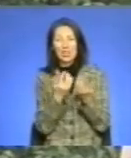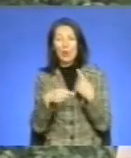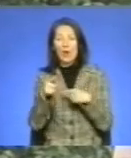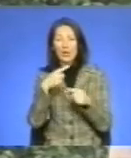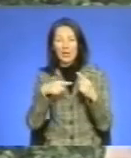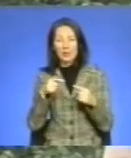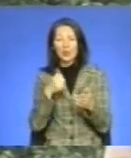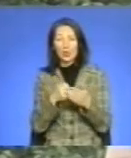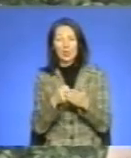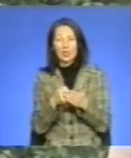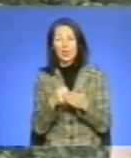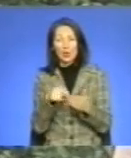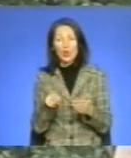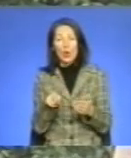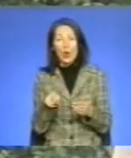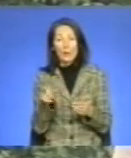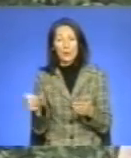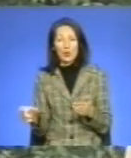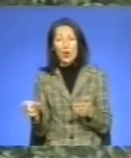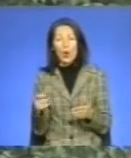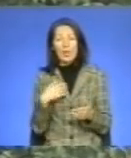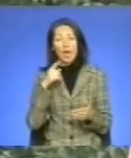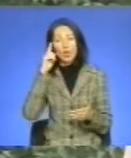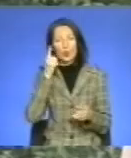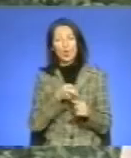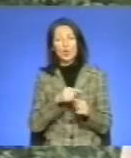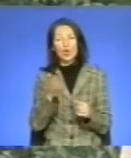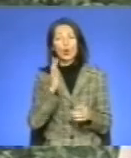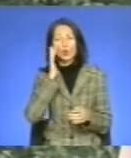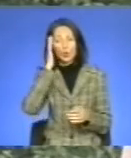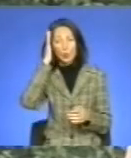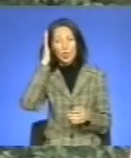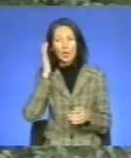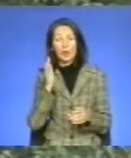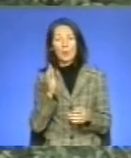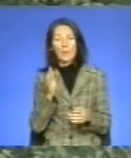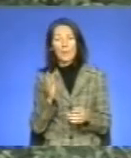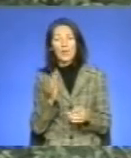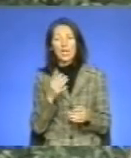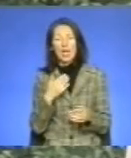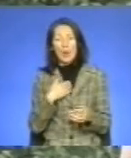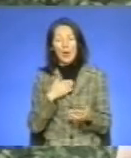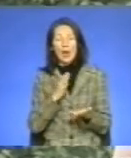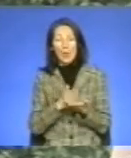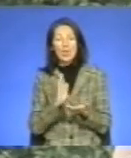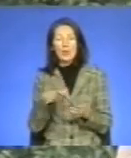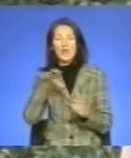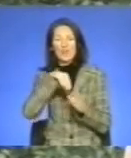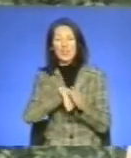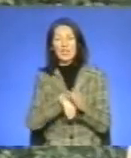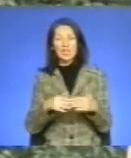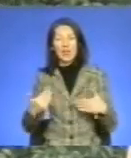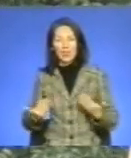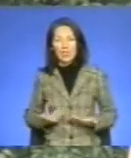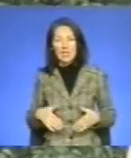вертаємося назад до нього. Я думаю, що ці його думки і мрії, власне, ми мали би втілити в життя. Разом з